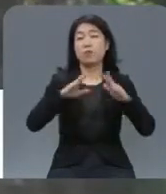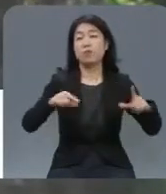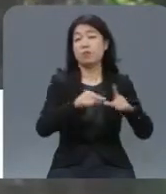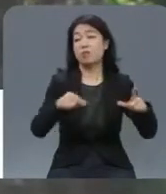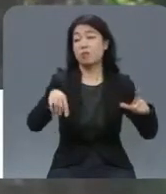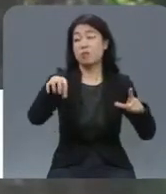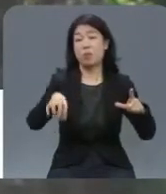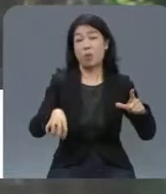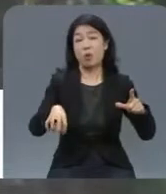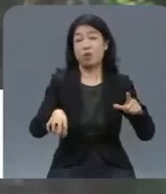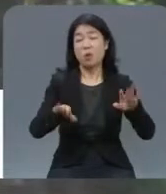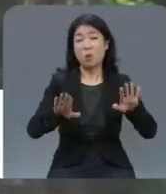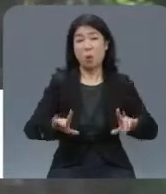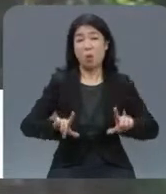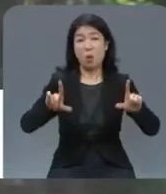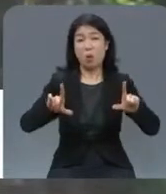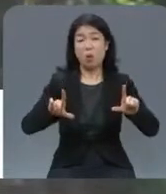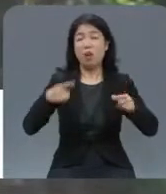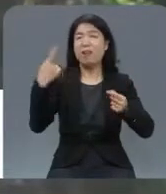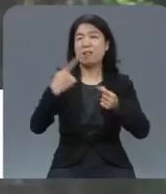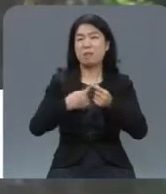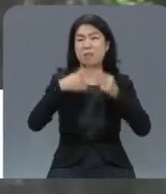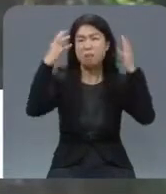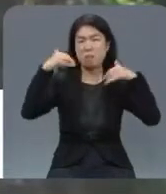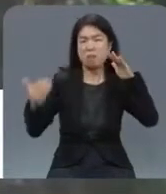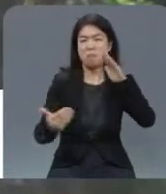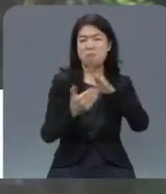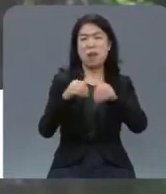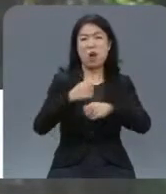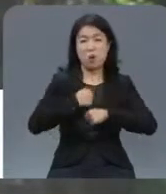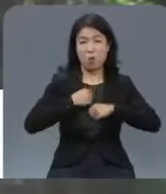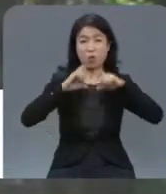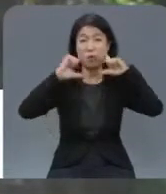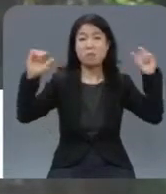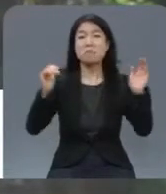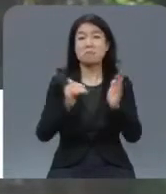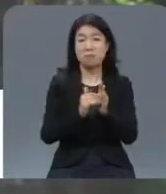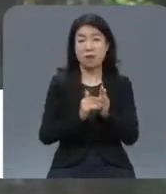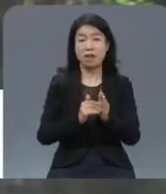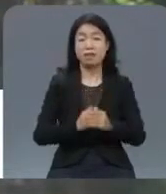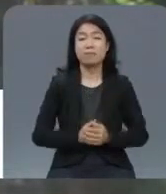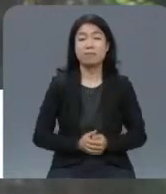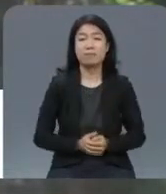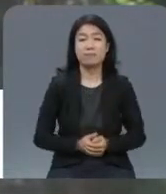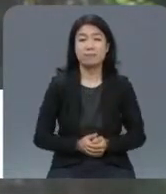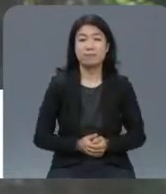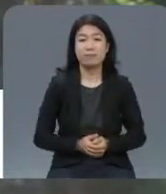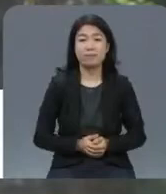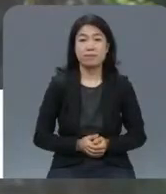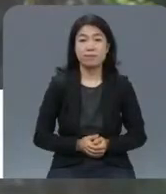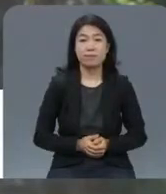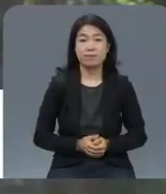일부 내륙에는 올해 첫 호 겸 제보까지 내려졌습니다 유승연 기자가 보도합니다